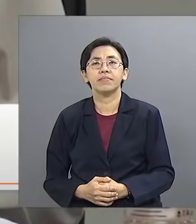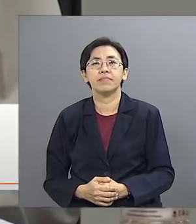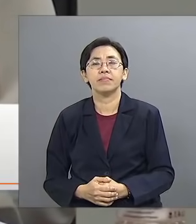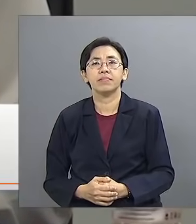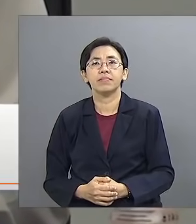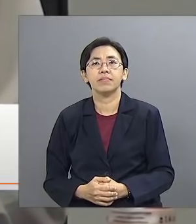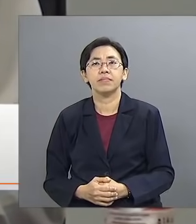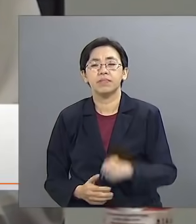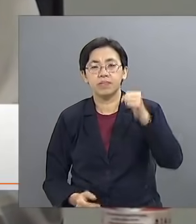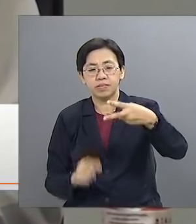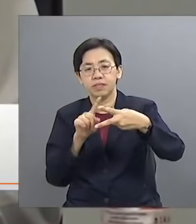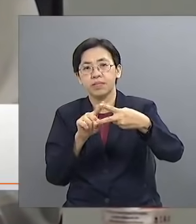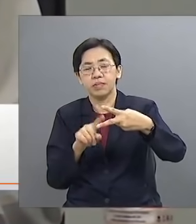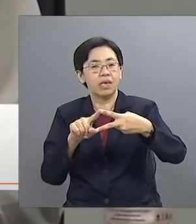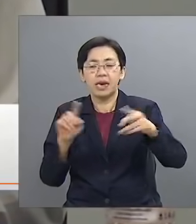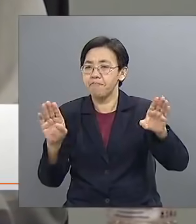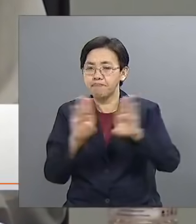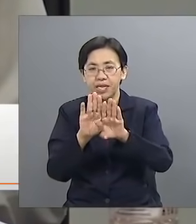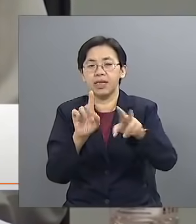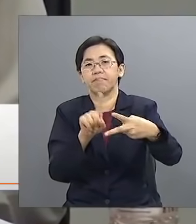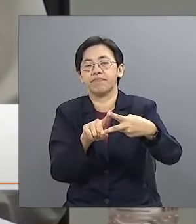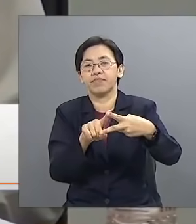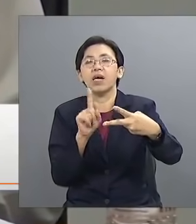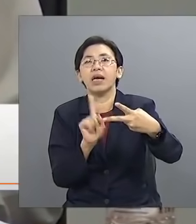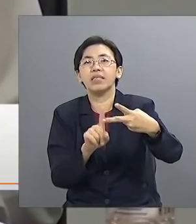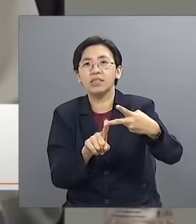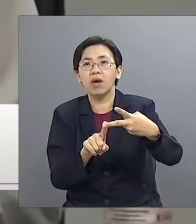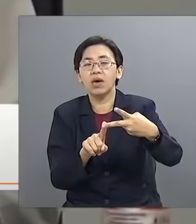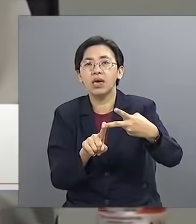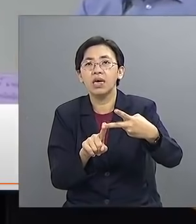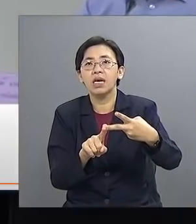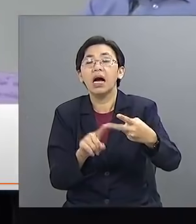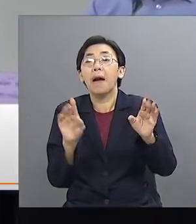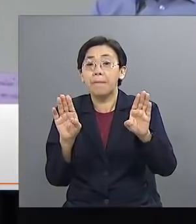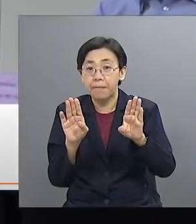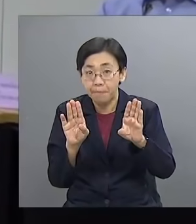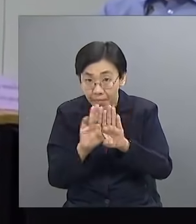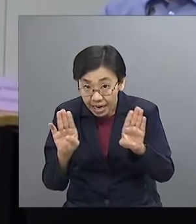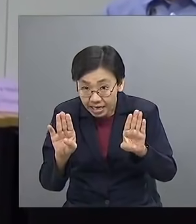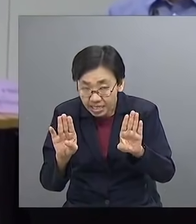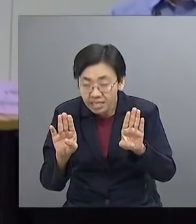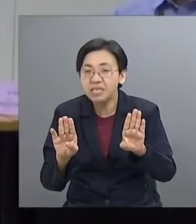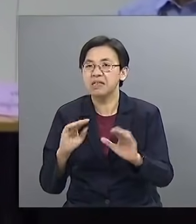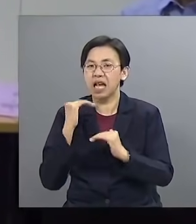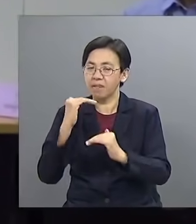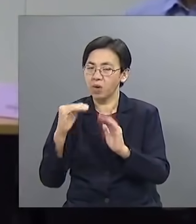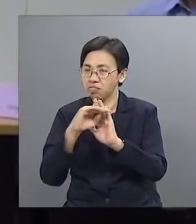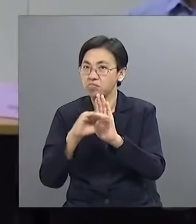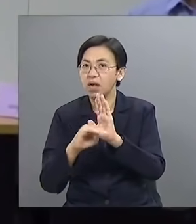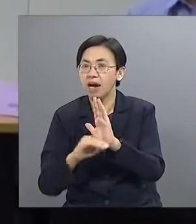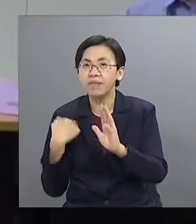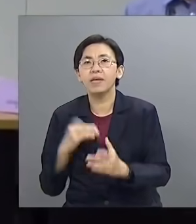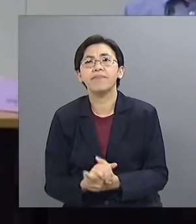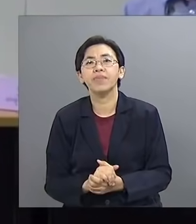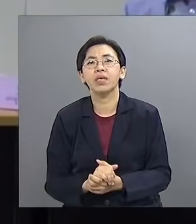นึ่งคือปิดเลยครับอีกส่วนหนึ่งคือเปิดแบบมีเงื่อนไขเราจะจบช้าจบเร็วอยู่ที่ค